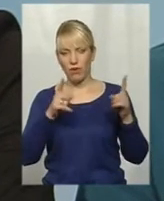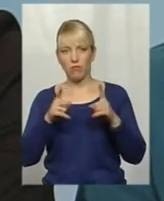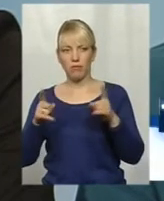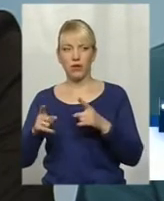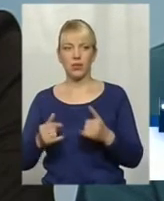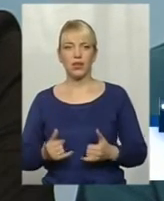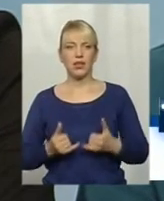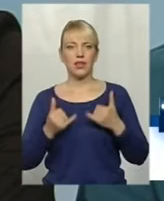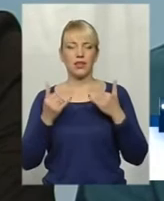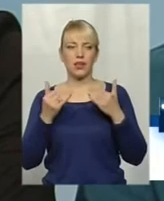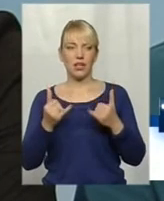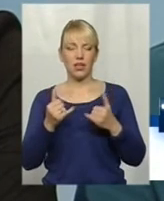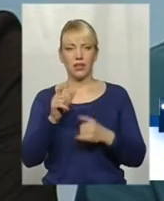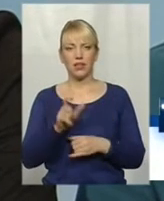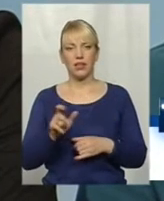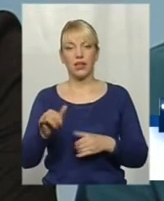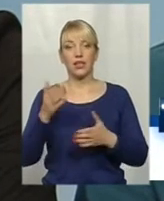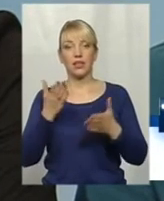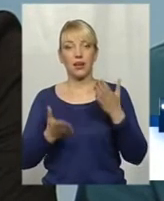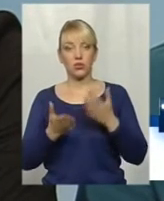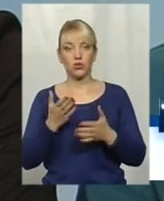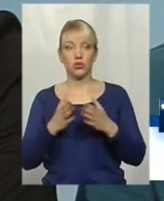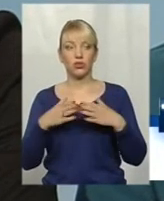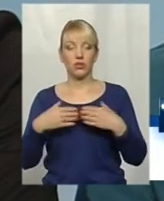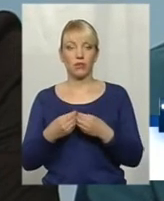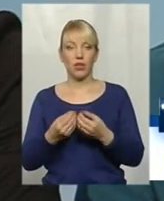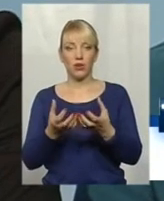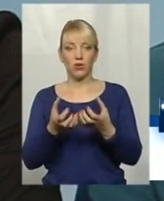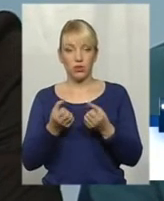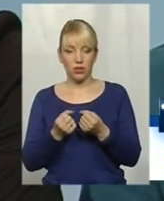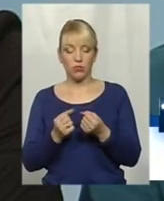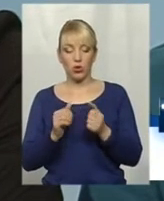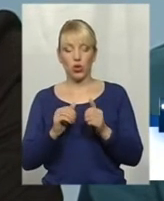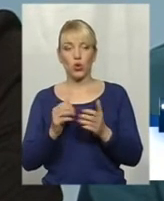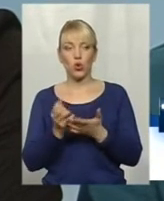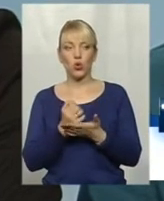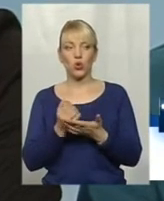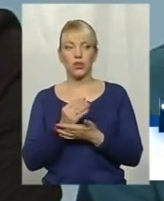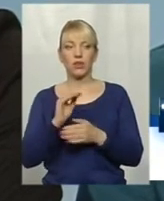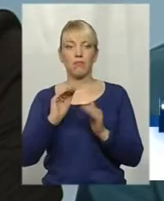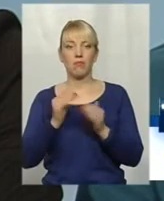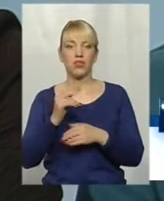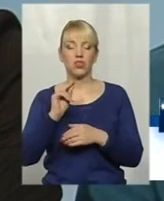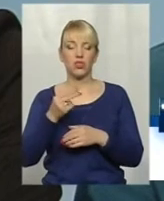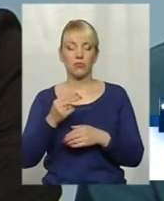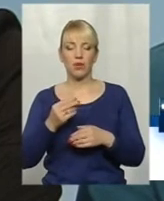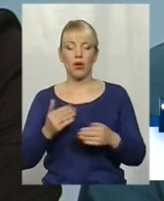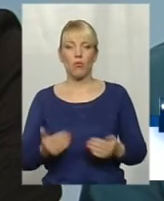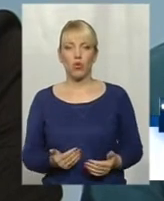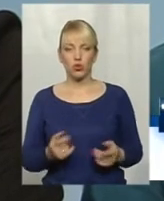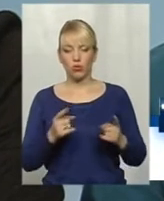відповідної демографічної категорії, і якщо сім'я отримує дохід менше, ніж сума цих прожиткових мінімумів,